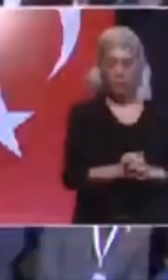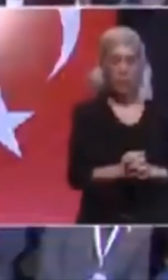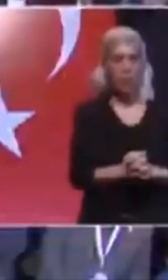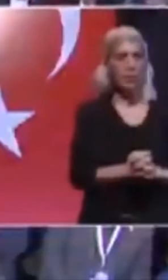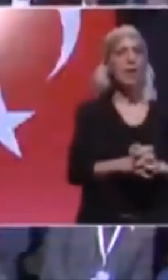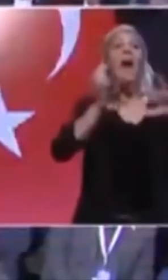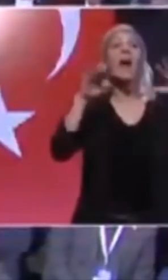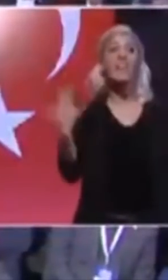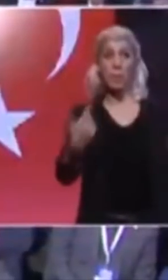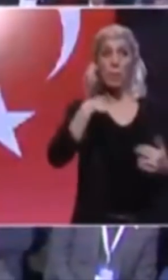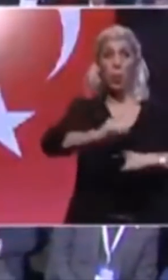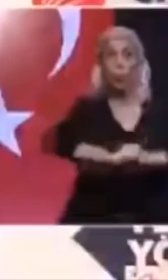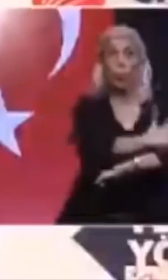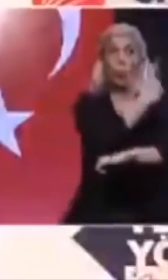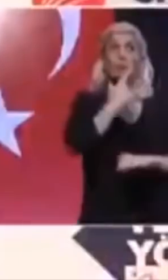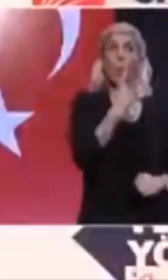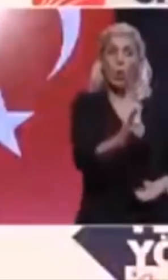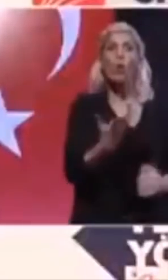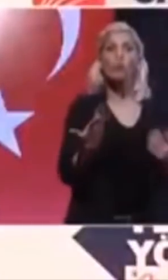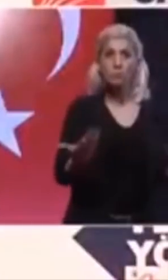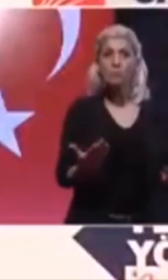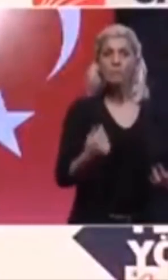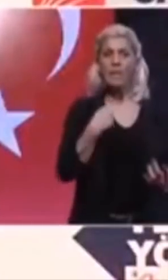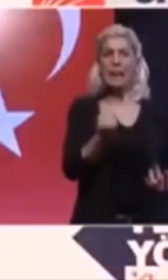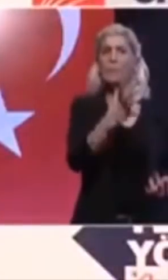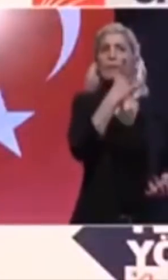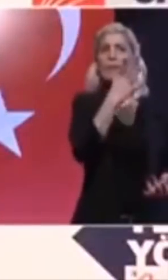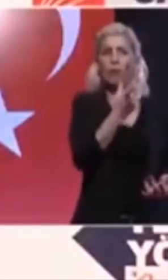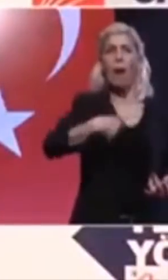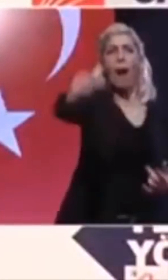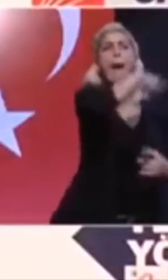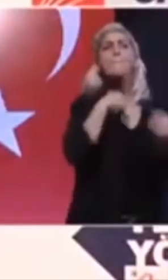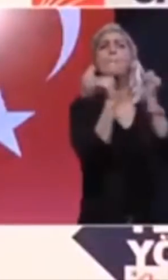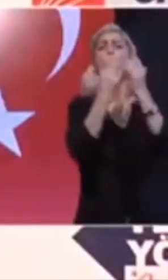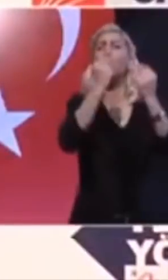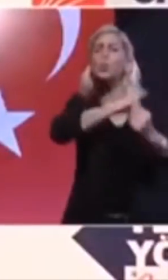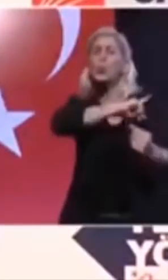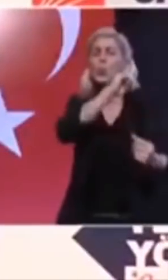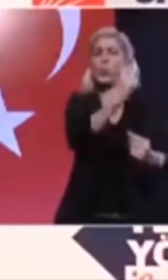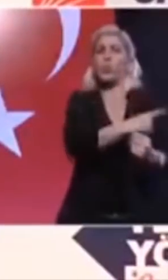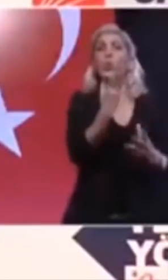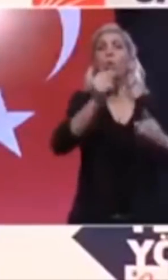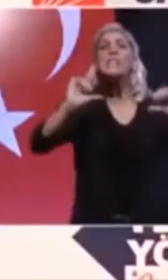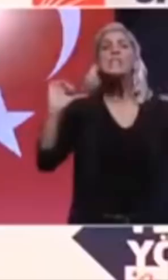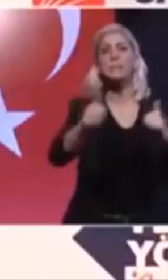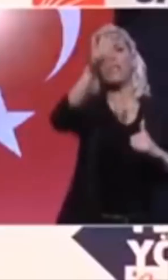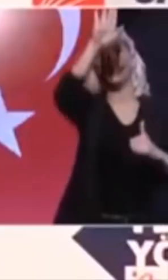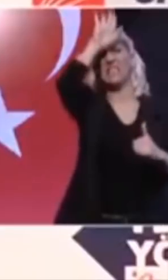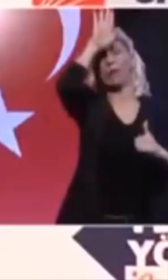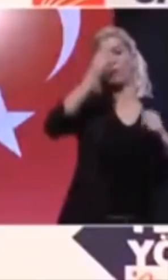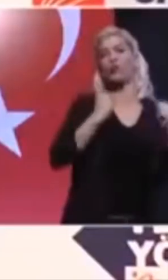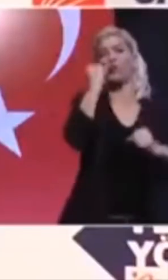Tabii bunu gururla ifade ediyorum ki iyi biliyorum ki hep beraber çok güçlü, çok değerli bir İstanbul koşusu